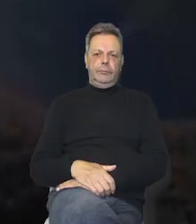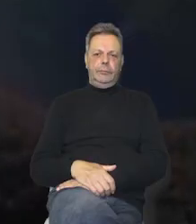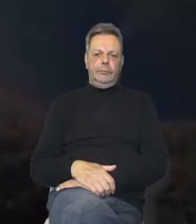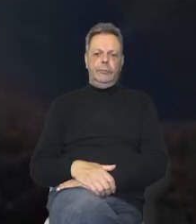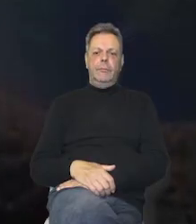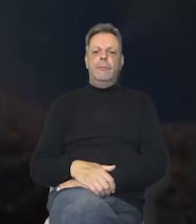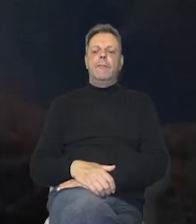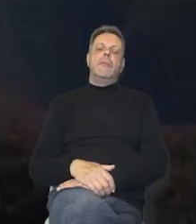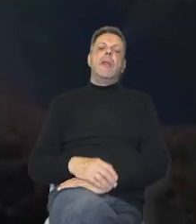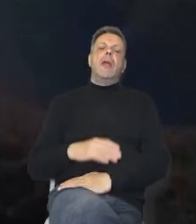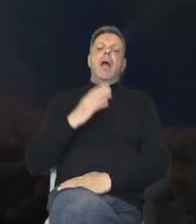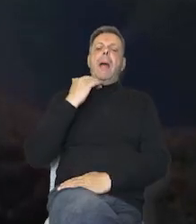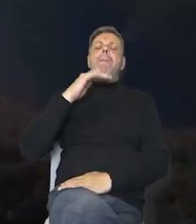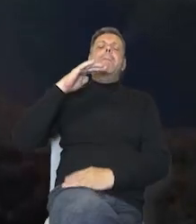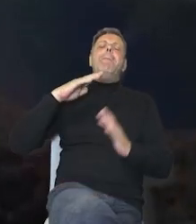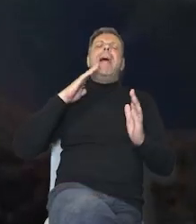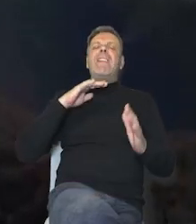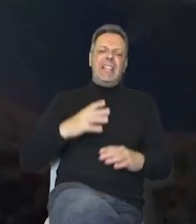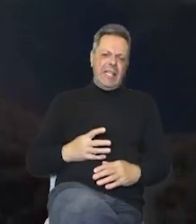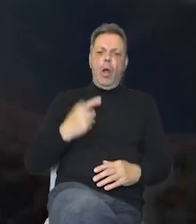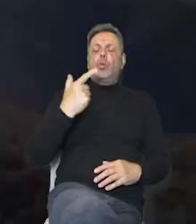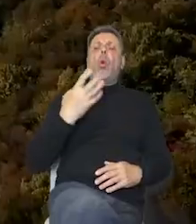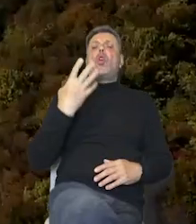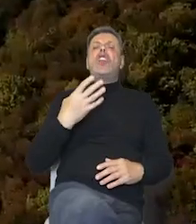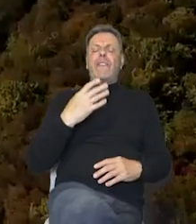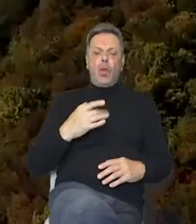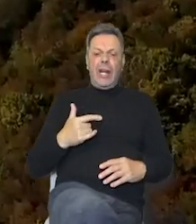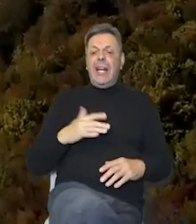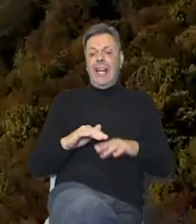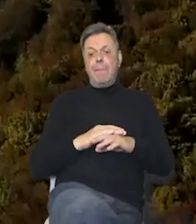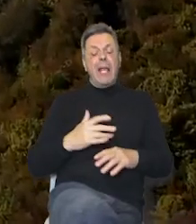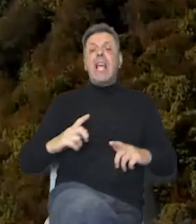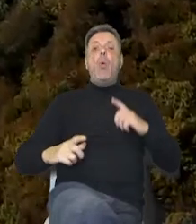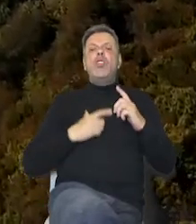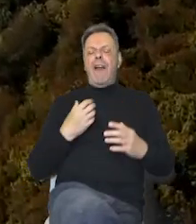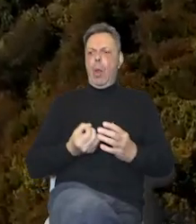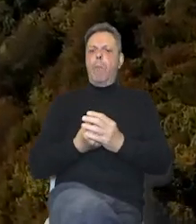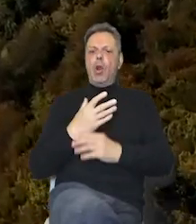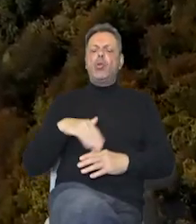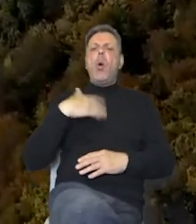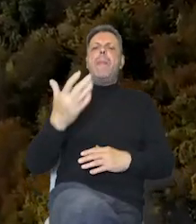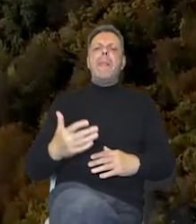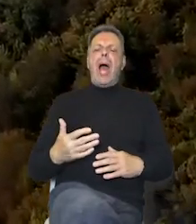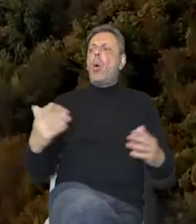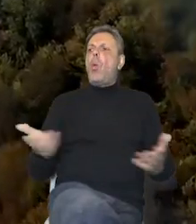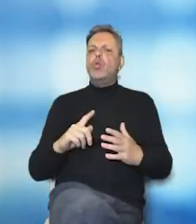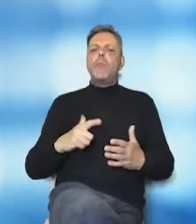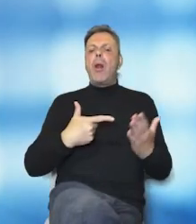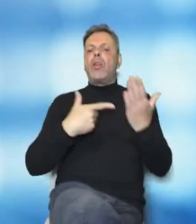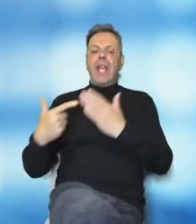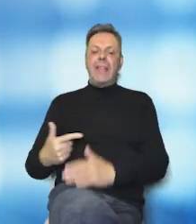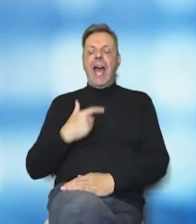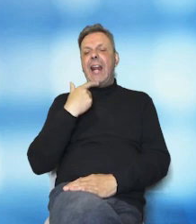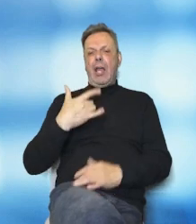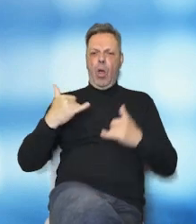Highlander Medvednica bit će od 2. do 4. lipnja. Savršena prilika za uživanje u prirodi nakon užurbanog tjedna, rekao